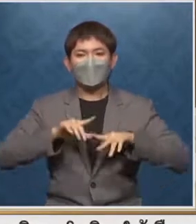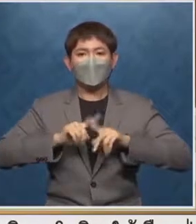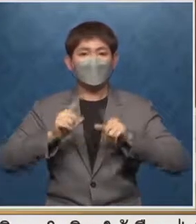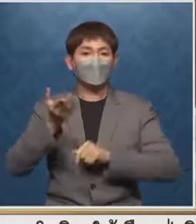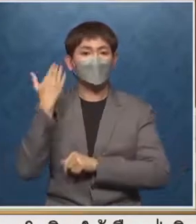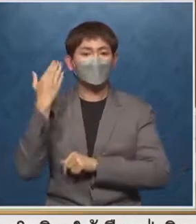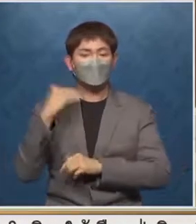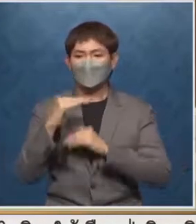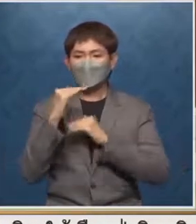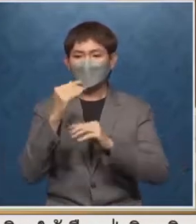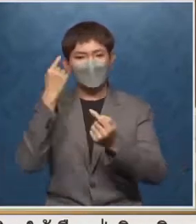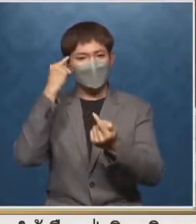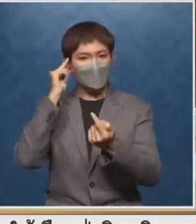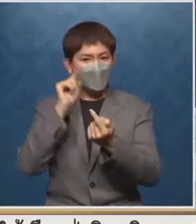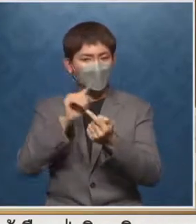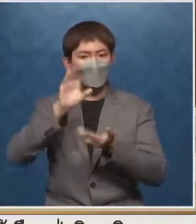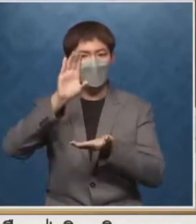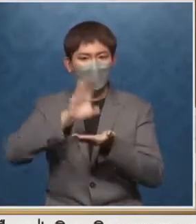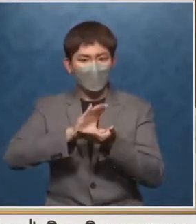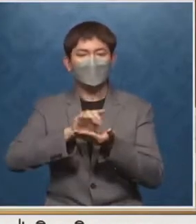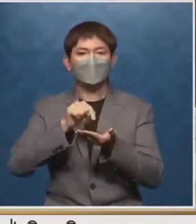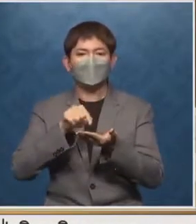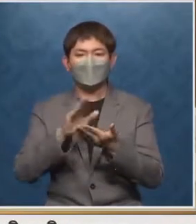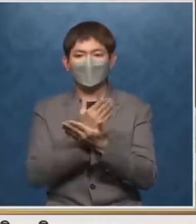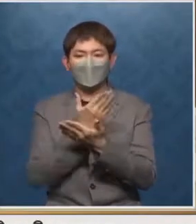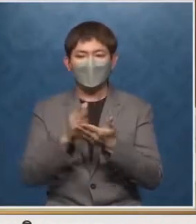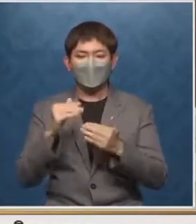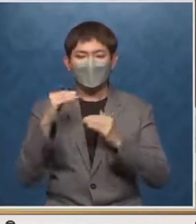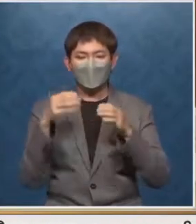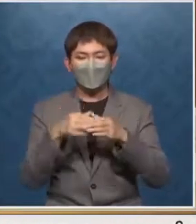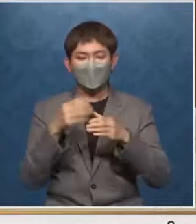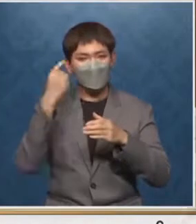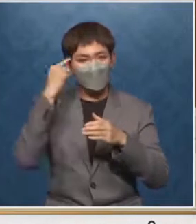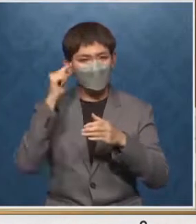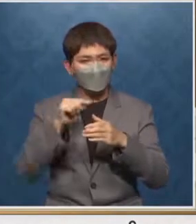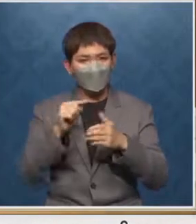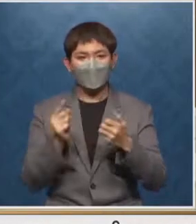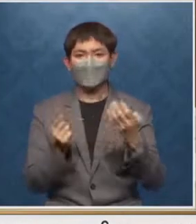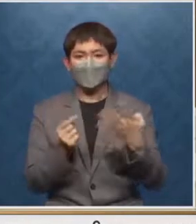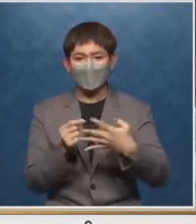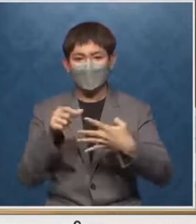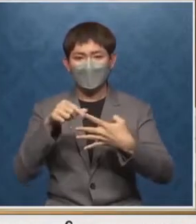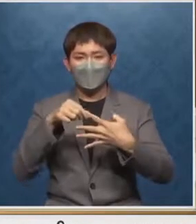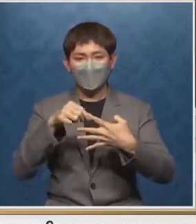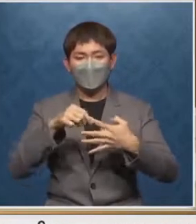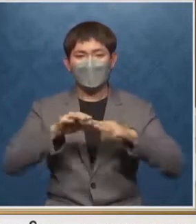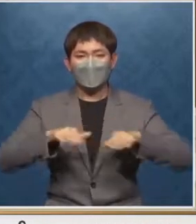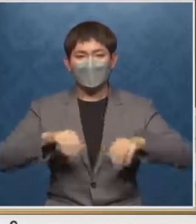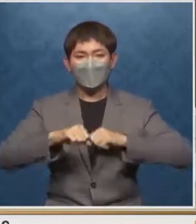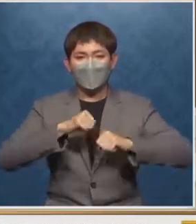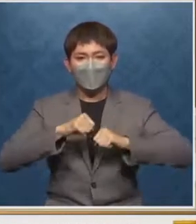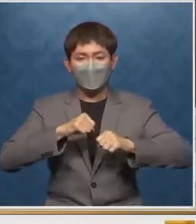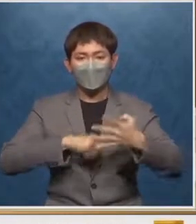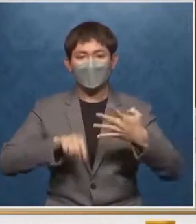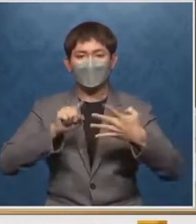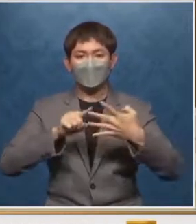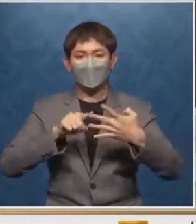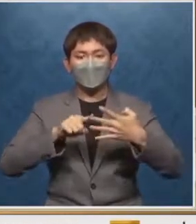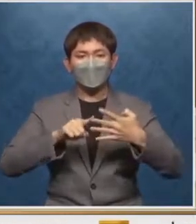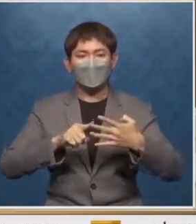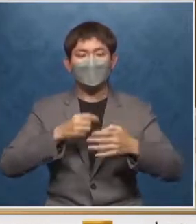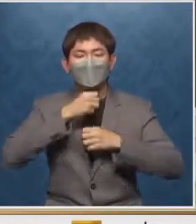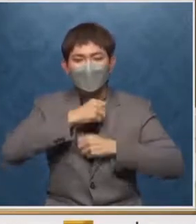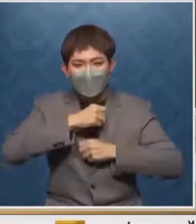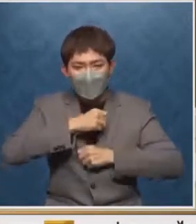ำหนดกลุ่มเป้าหมายออกเป็น4กลุ่มคือ1ก็คือกลุ่มเด็กและเยาวชนนะครับ2ผู้สูงอายุกลุ่มที่3